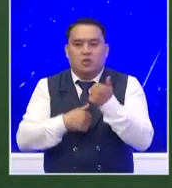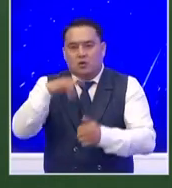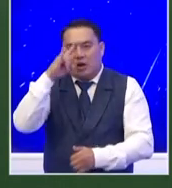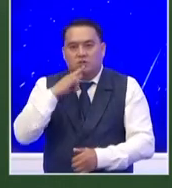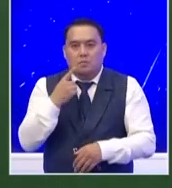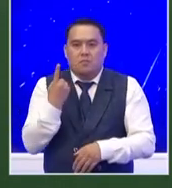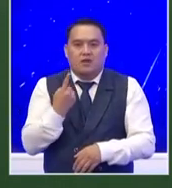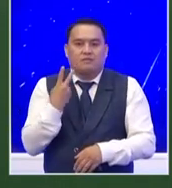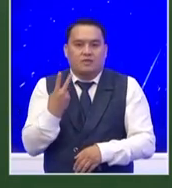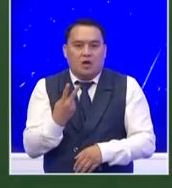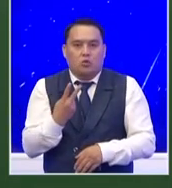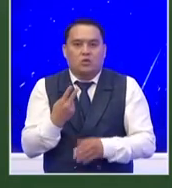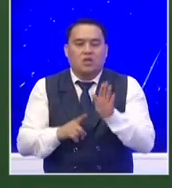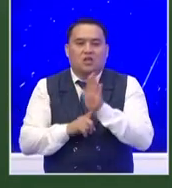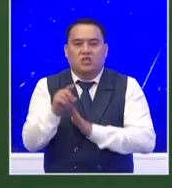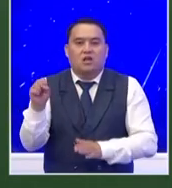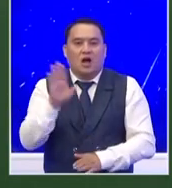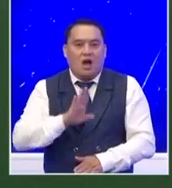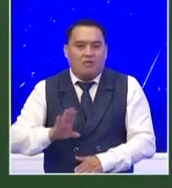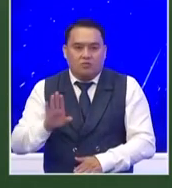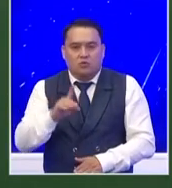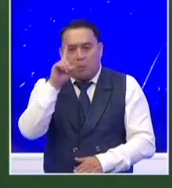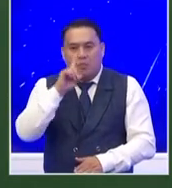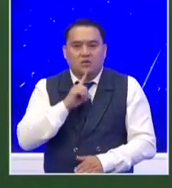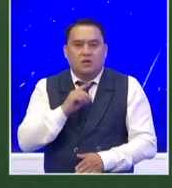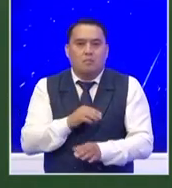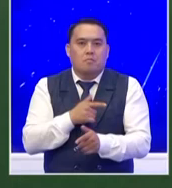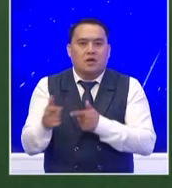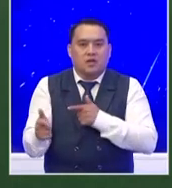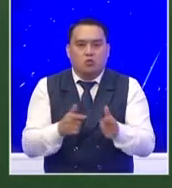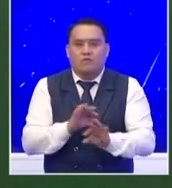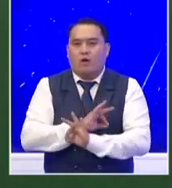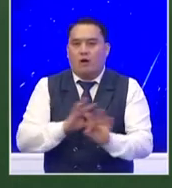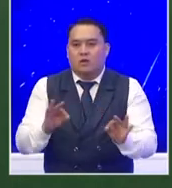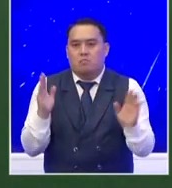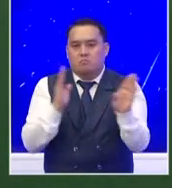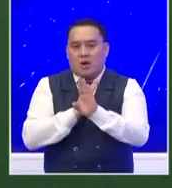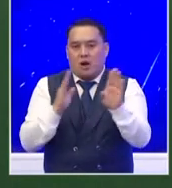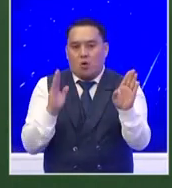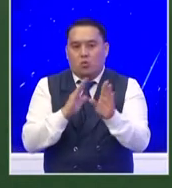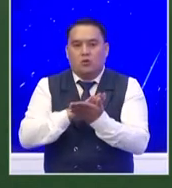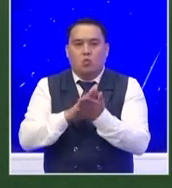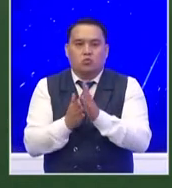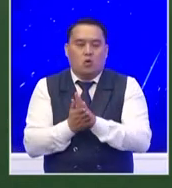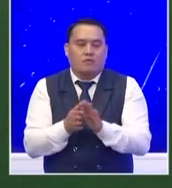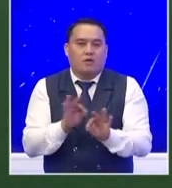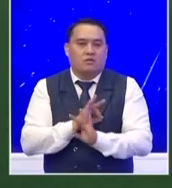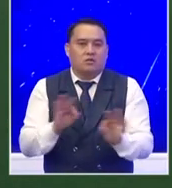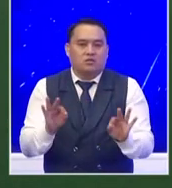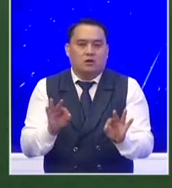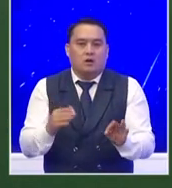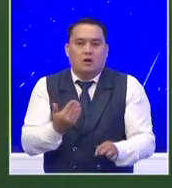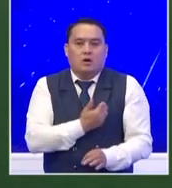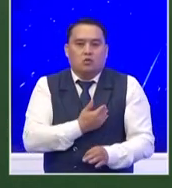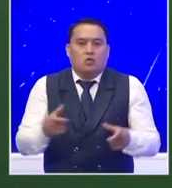Казахстана, первый-второй тур. Это начало августа у нас. Подготовка отличная. Погода такая же хорошая. Хотелось бы этот карантин,